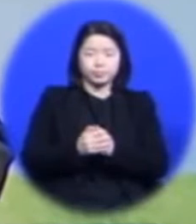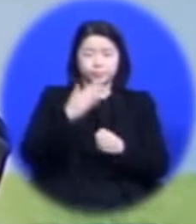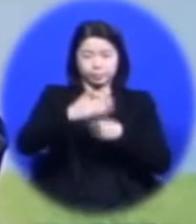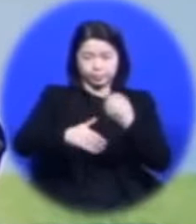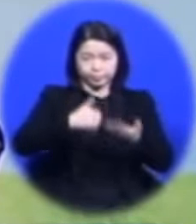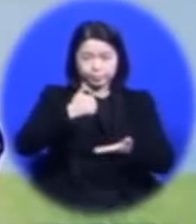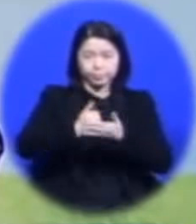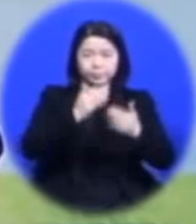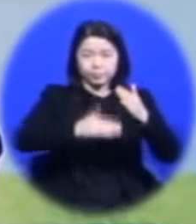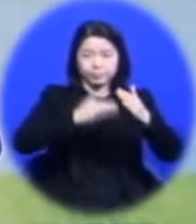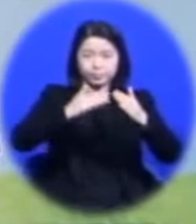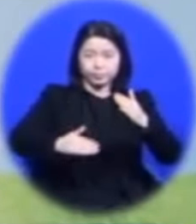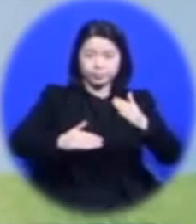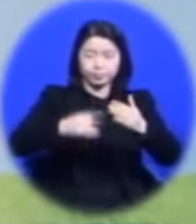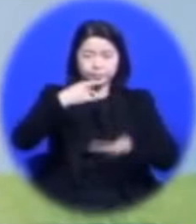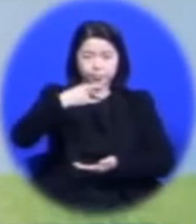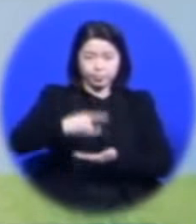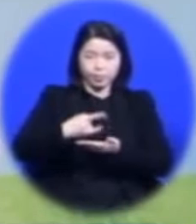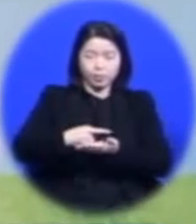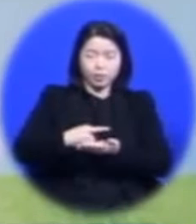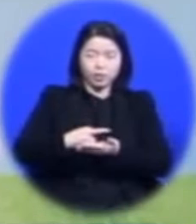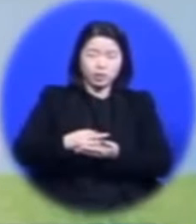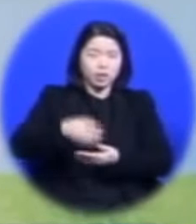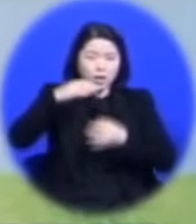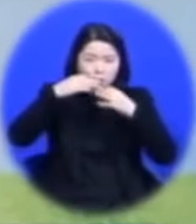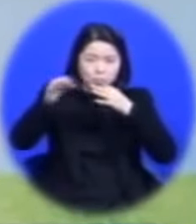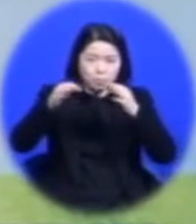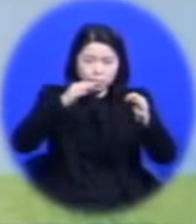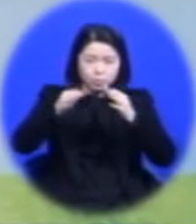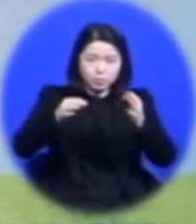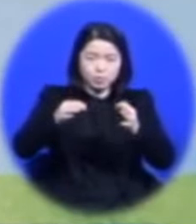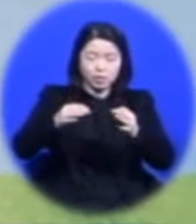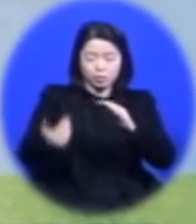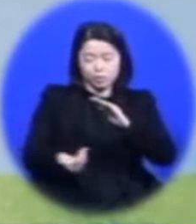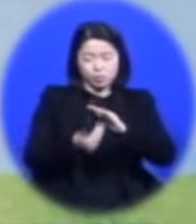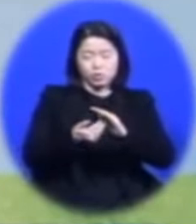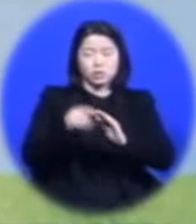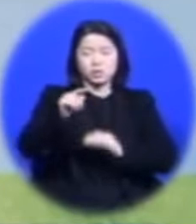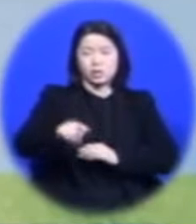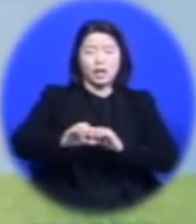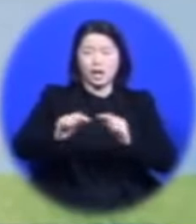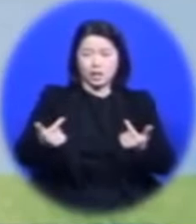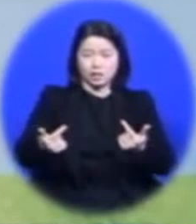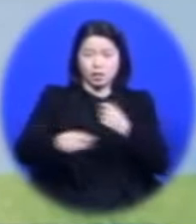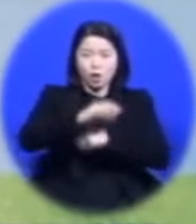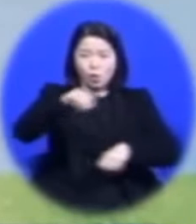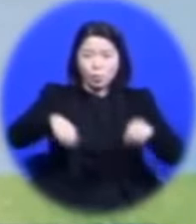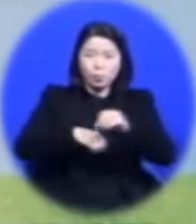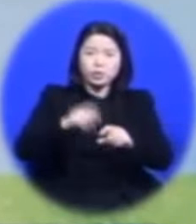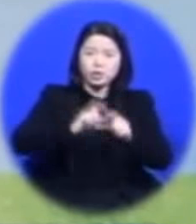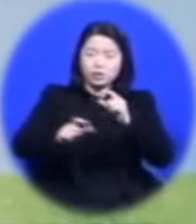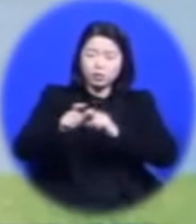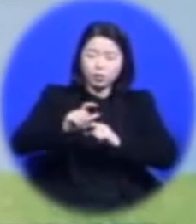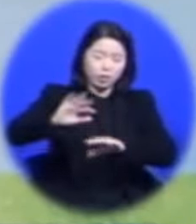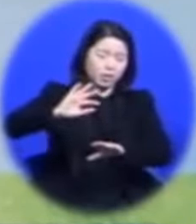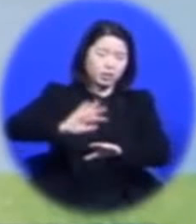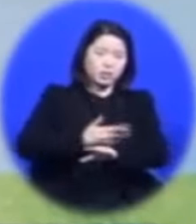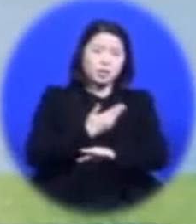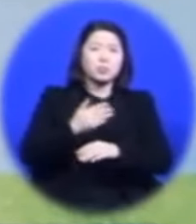하나님의 공인은 부르짖는다 이루어지는게 아니더라고요 오히려 더 역 작용만